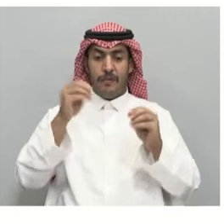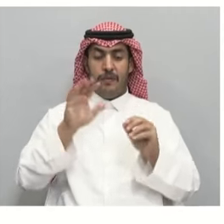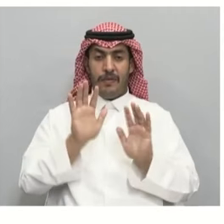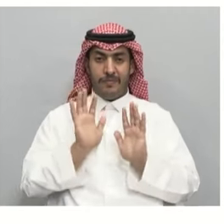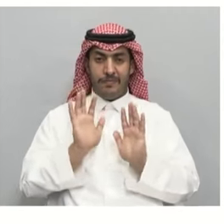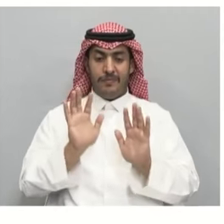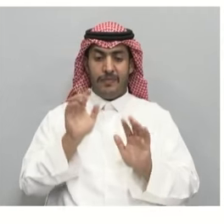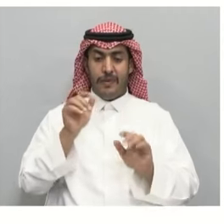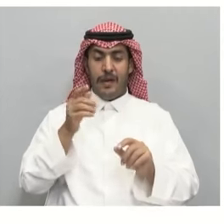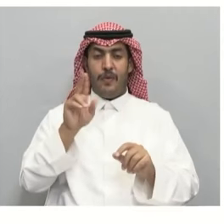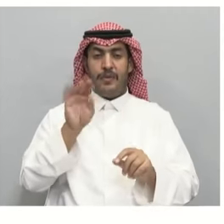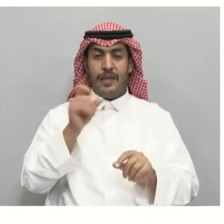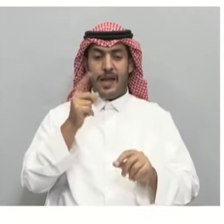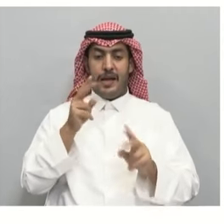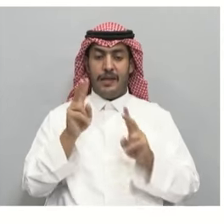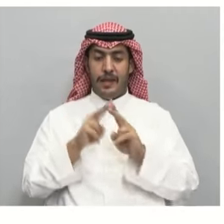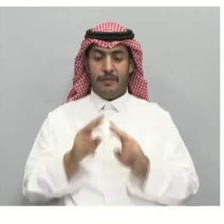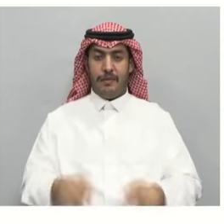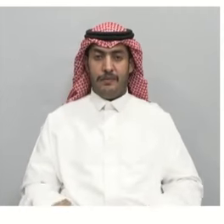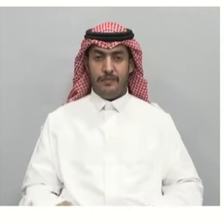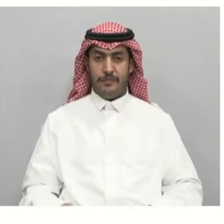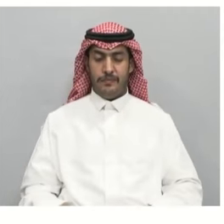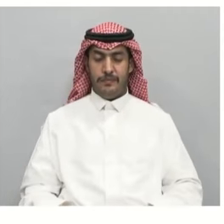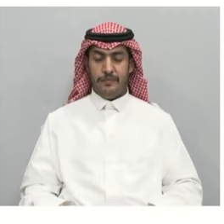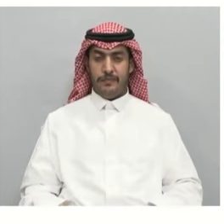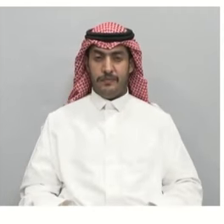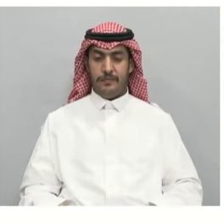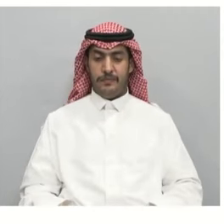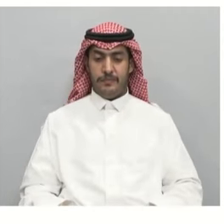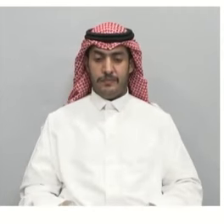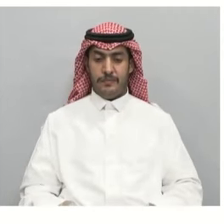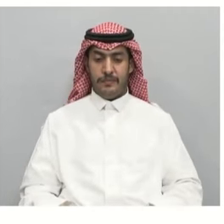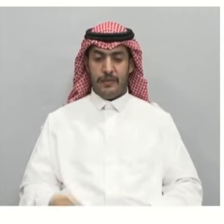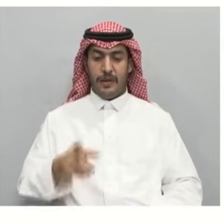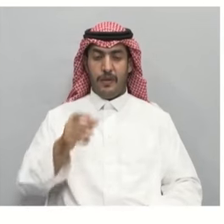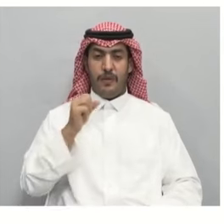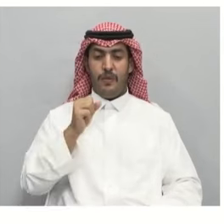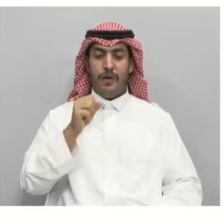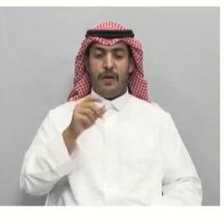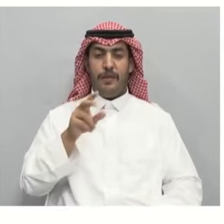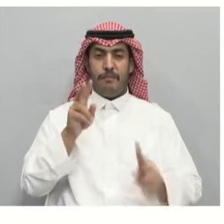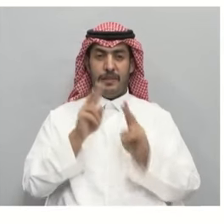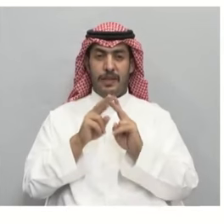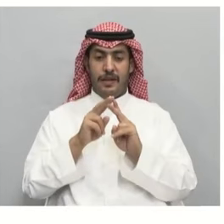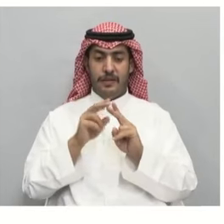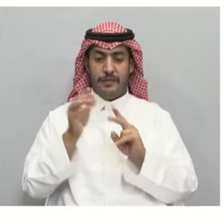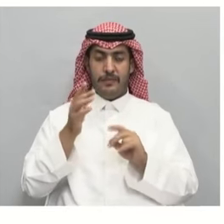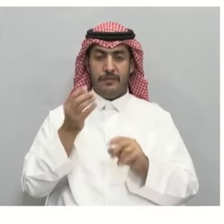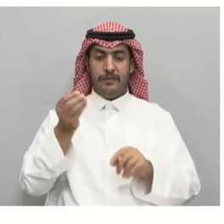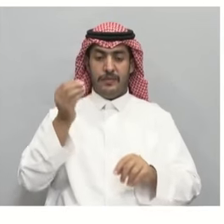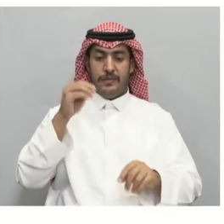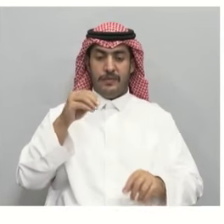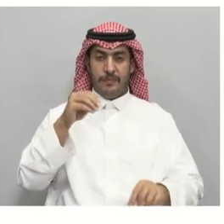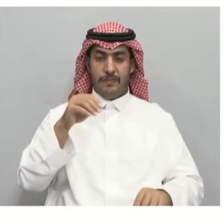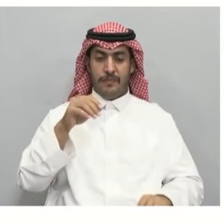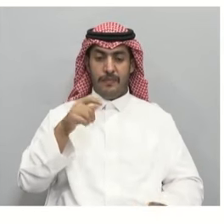المتدفقه او التيار الكهربائي ستعتمد على قوه هذه البطاريه والتي يطلق